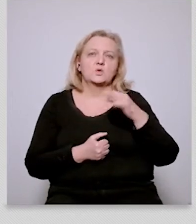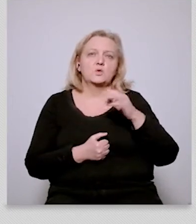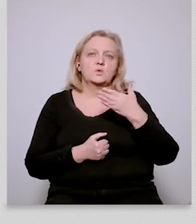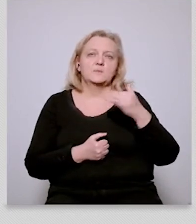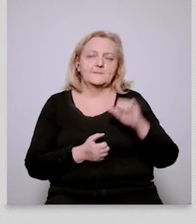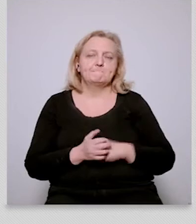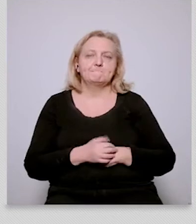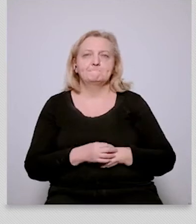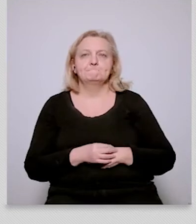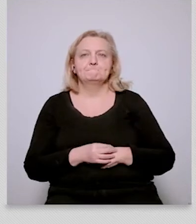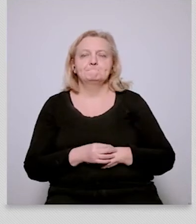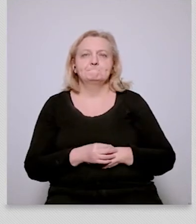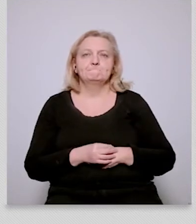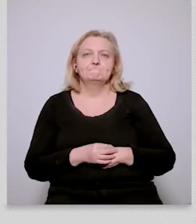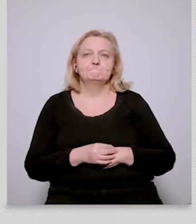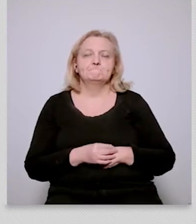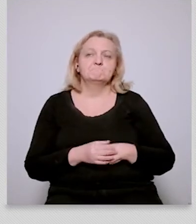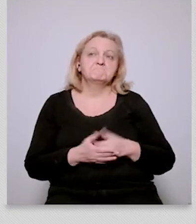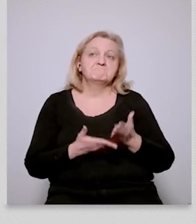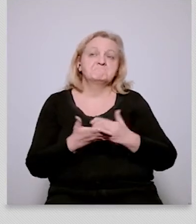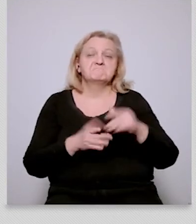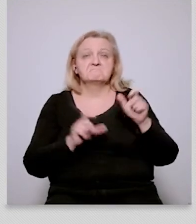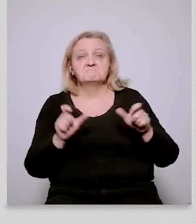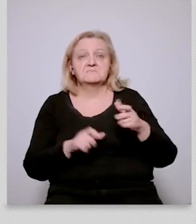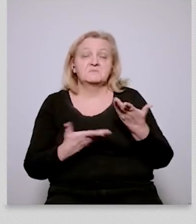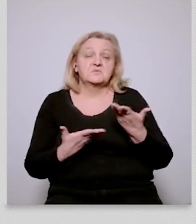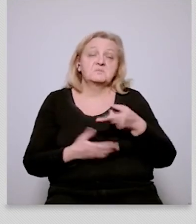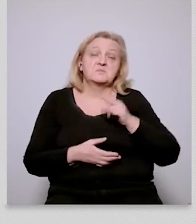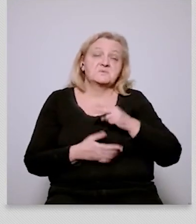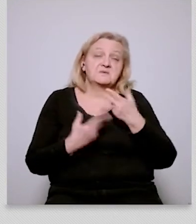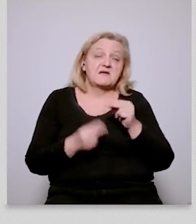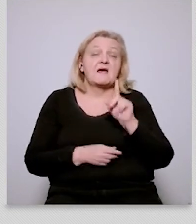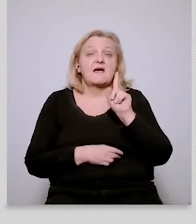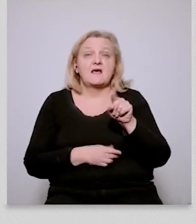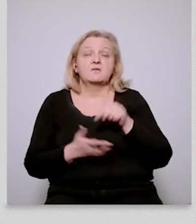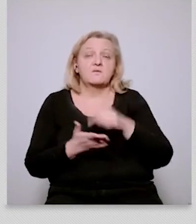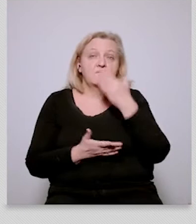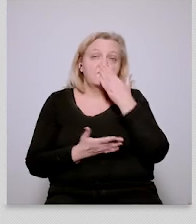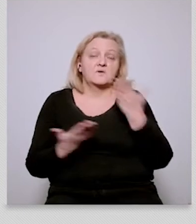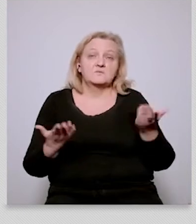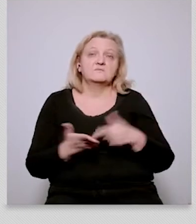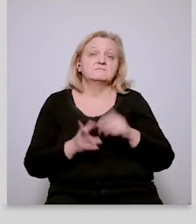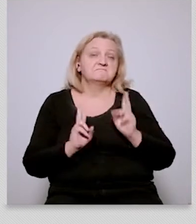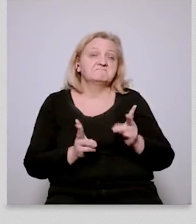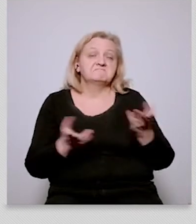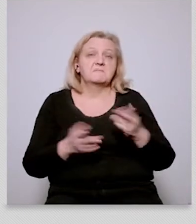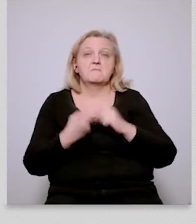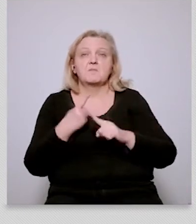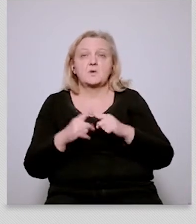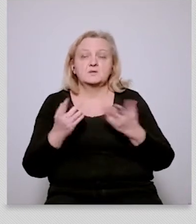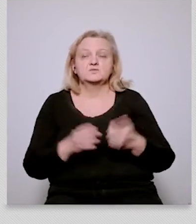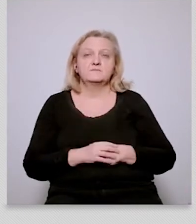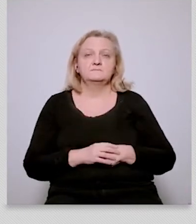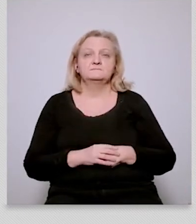i niektórym z nas to się może nie podobać ale tak wygląda po prostu rzeczywistość polityczna